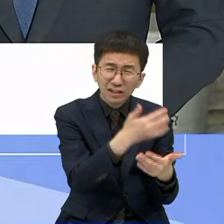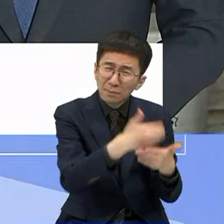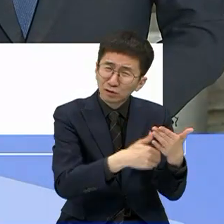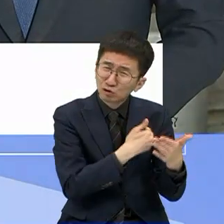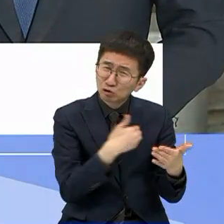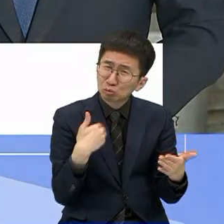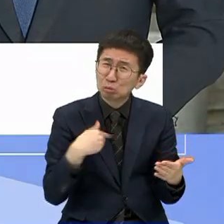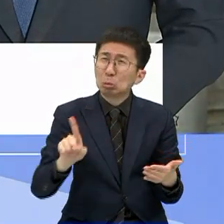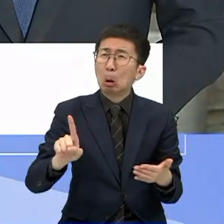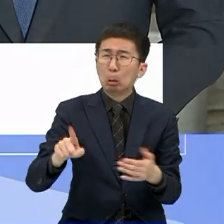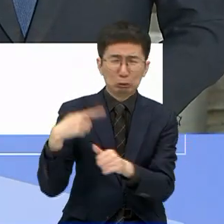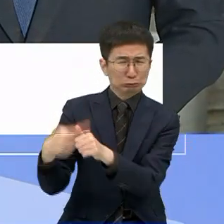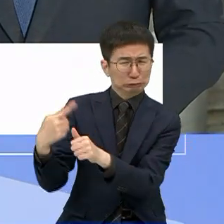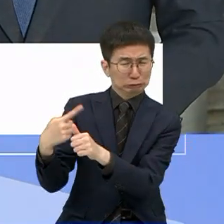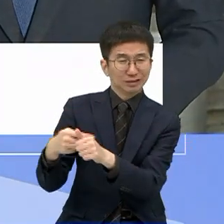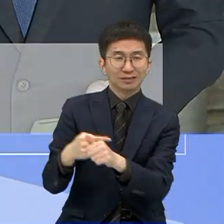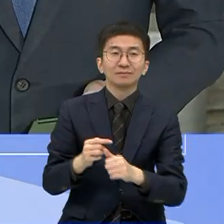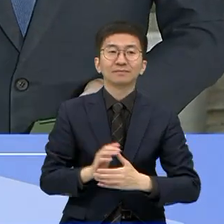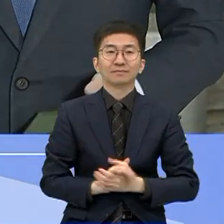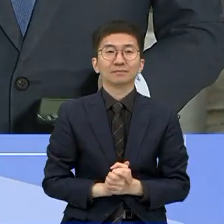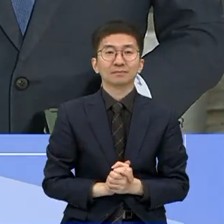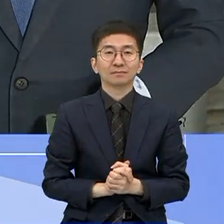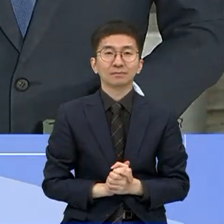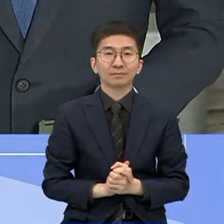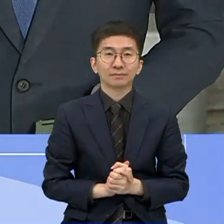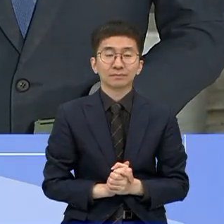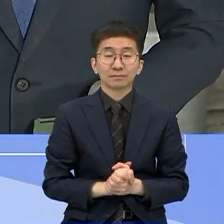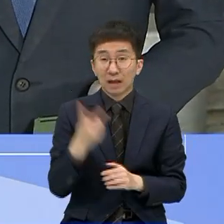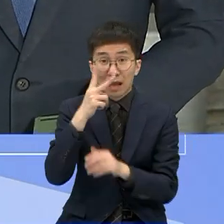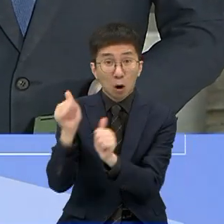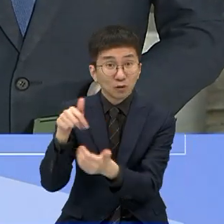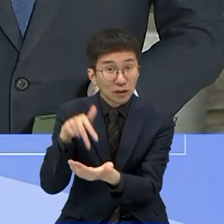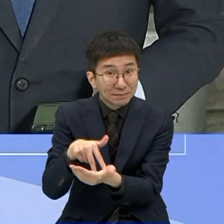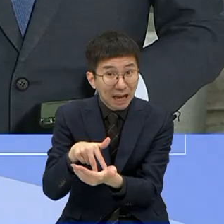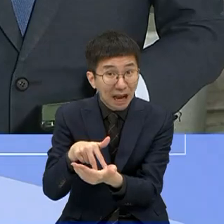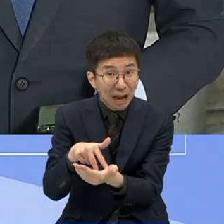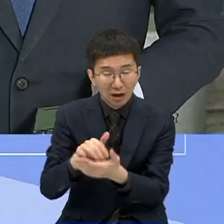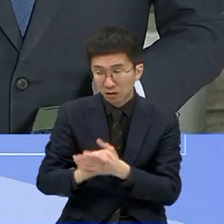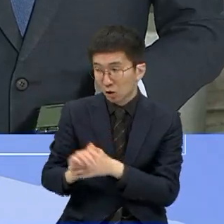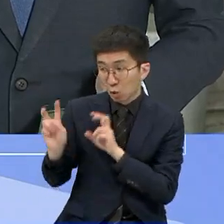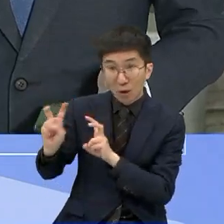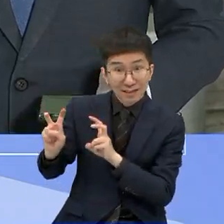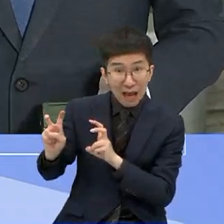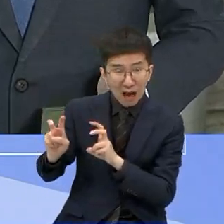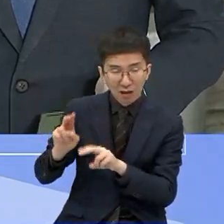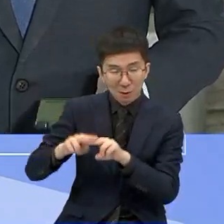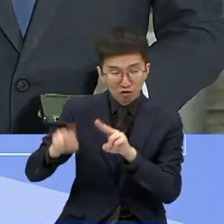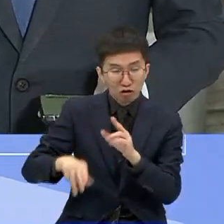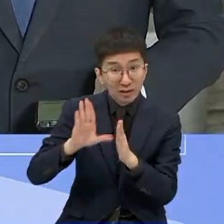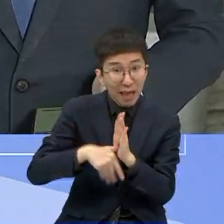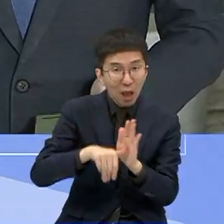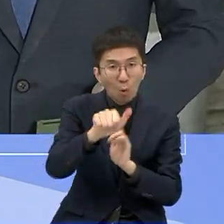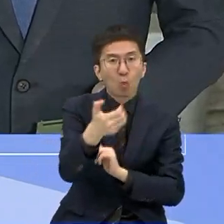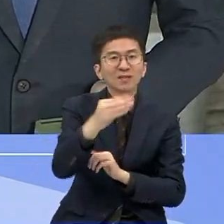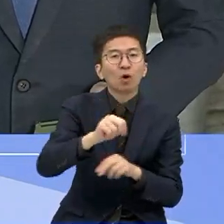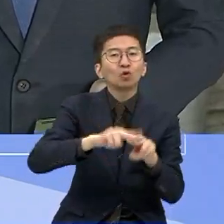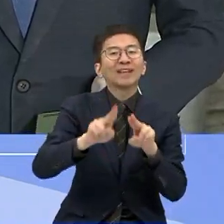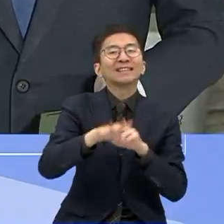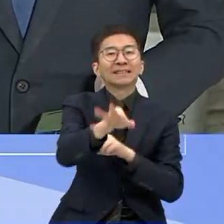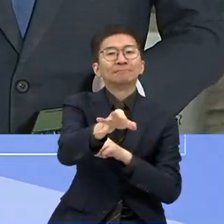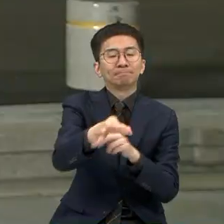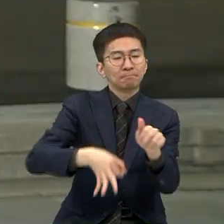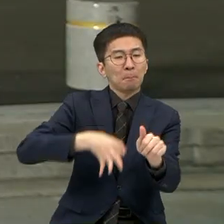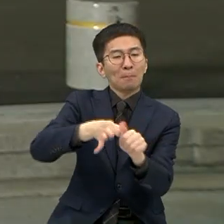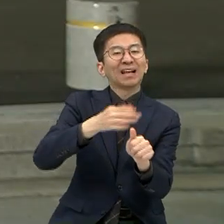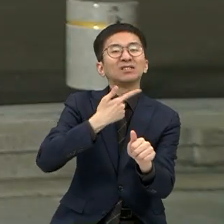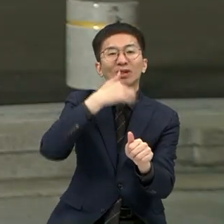있겠냐 는 비판의 목소리는 여전합니다 이런 가운데 검찰은 화천 대 위로부터 퇴직금 5집 억원을 받아 대가성 논란이 있는 곽상도